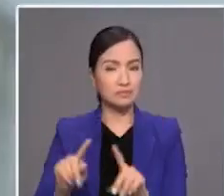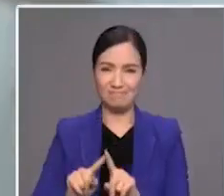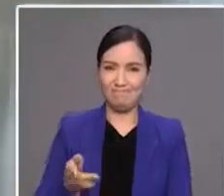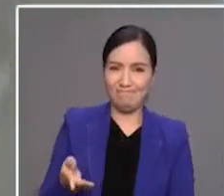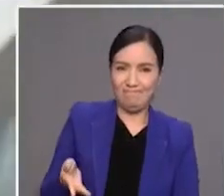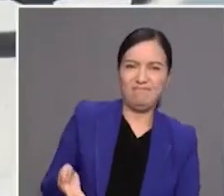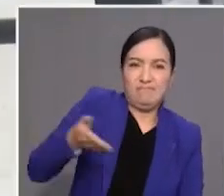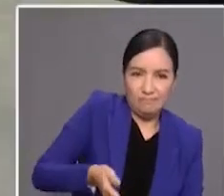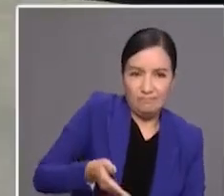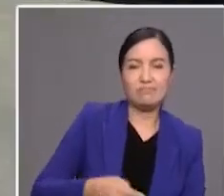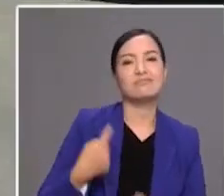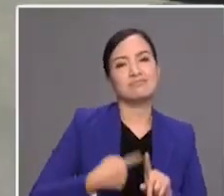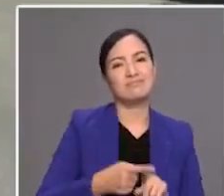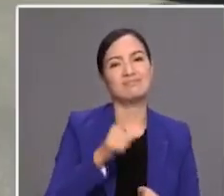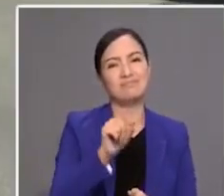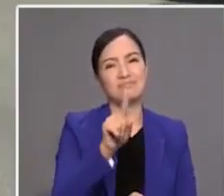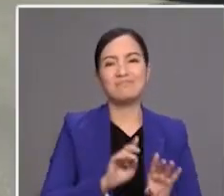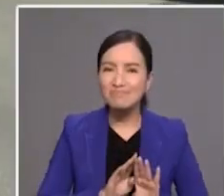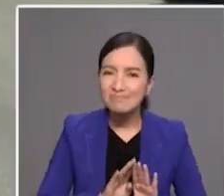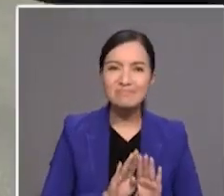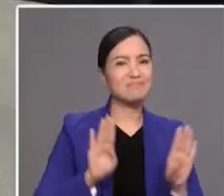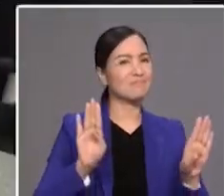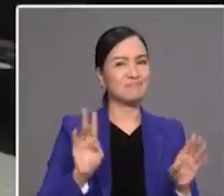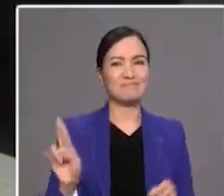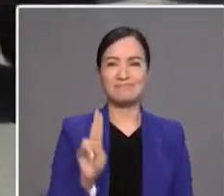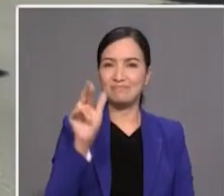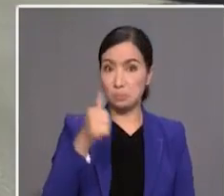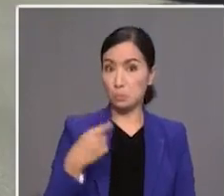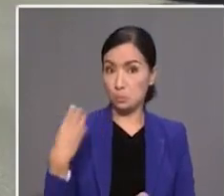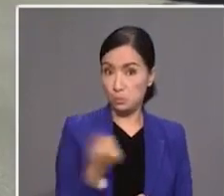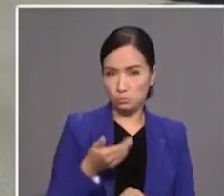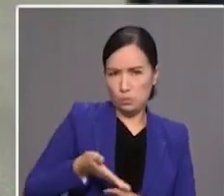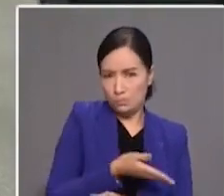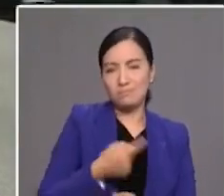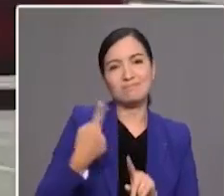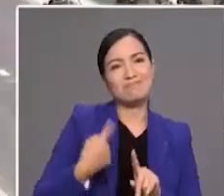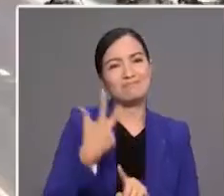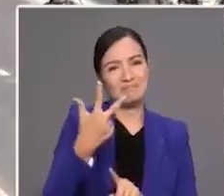การก่อสร้างเพียง21เดือนทำให้เปิดใช้งานได้เร็วกว่ากำหนดถึง3เดือนค่ะ